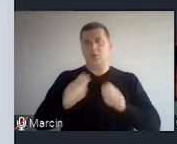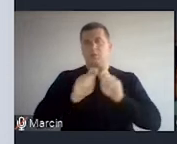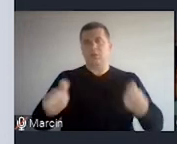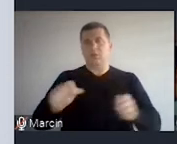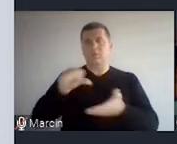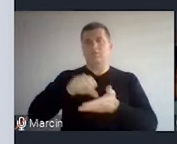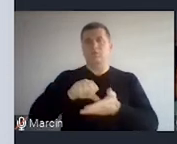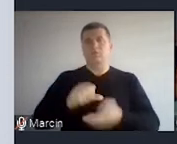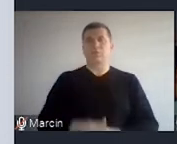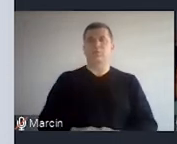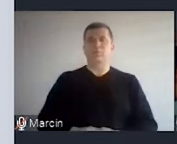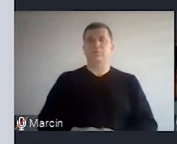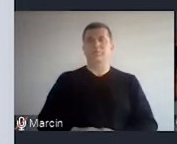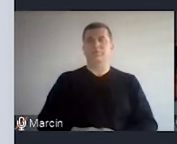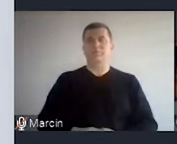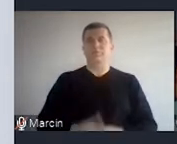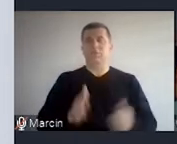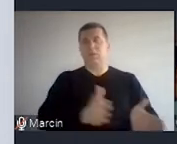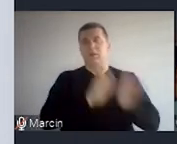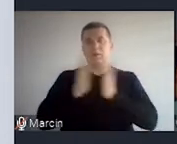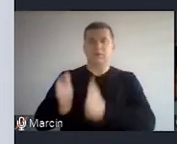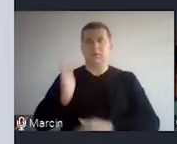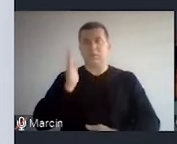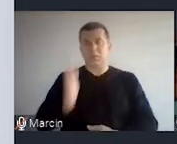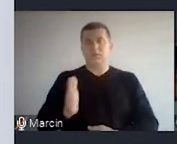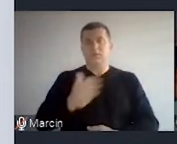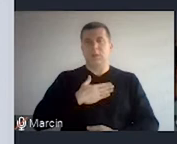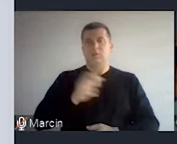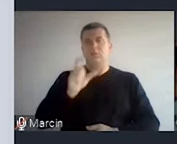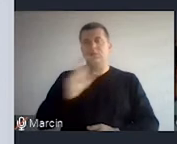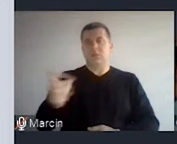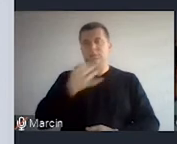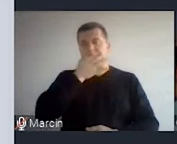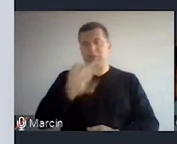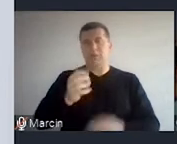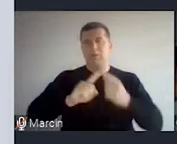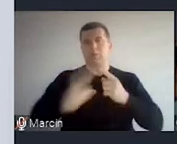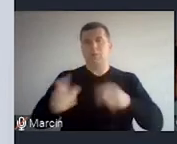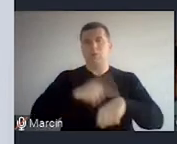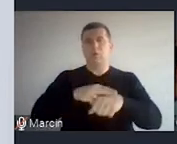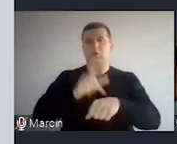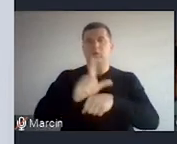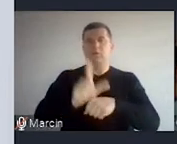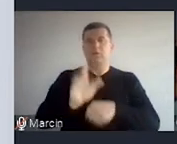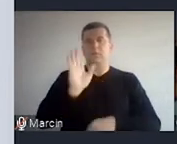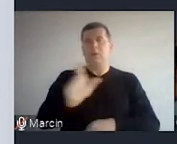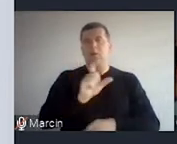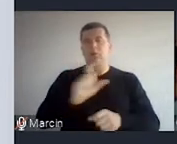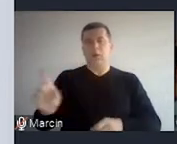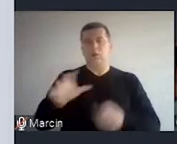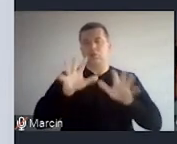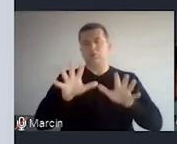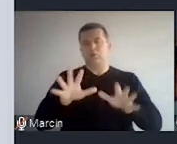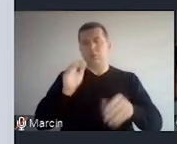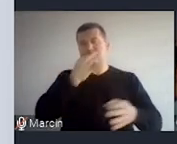środku, a następnie będziemy mieli czas na pytania. Po godzinie 12 macie Państwo sporo czasu